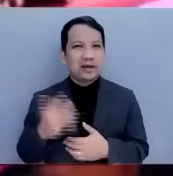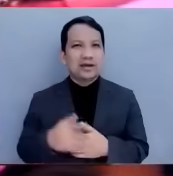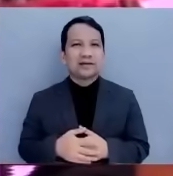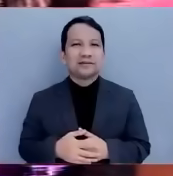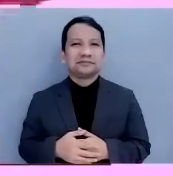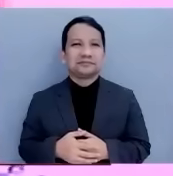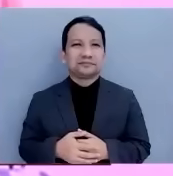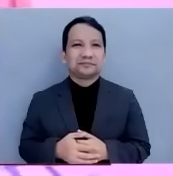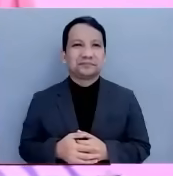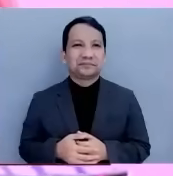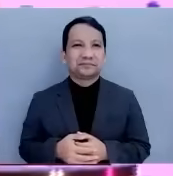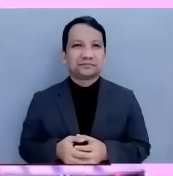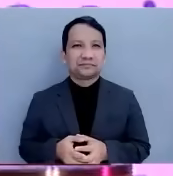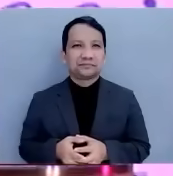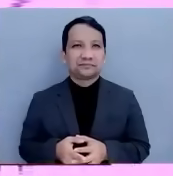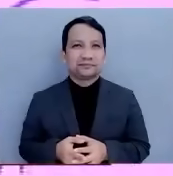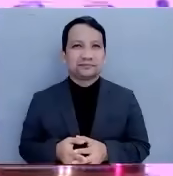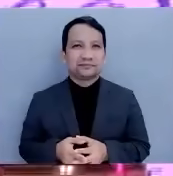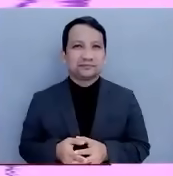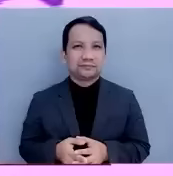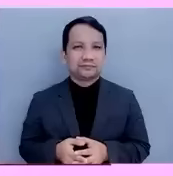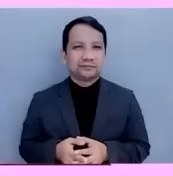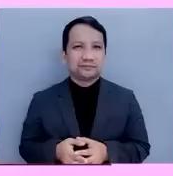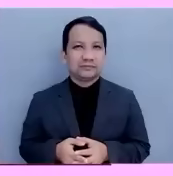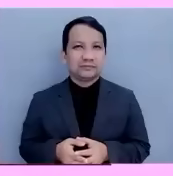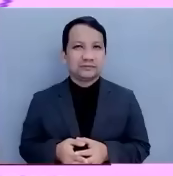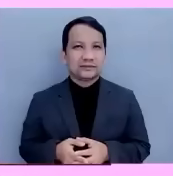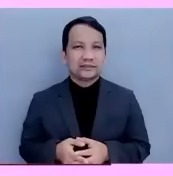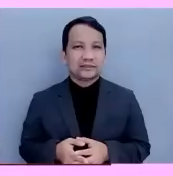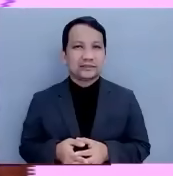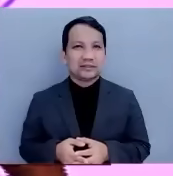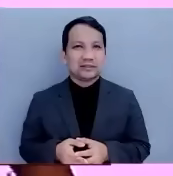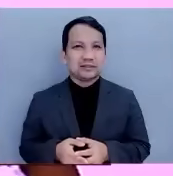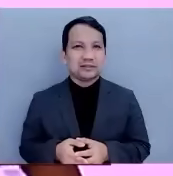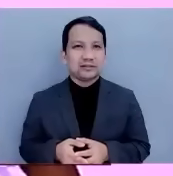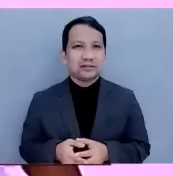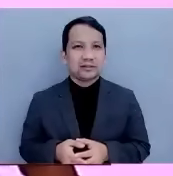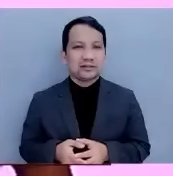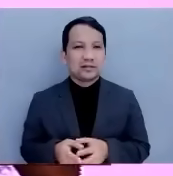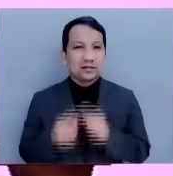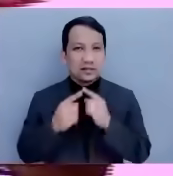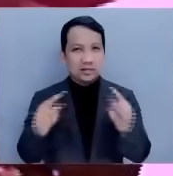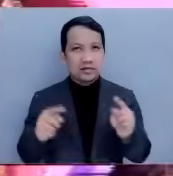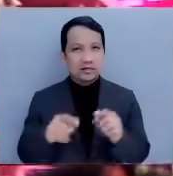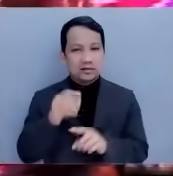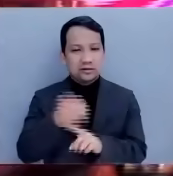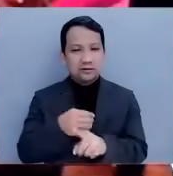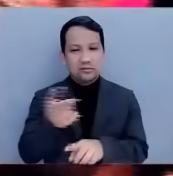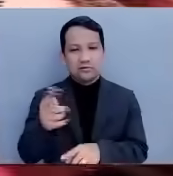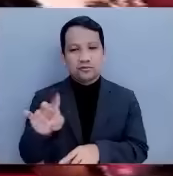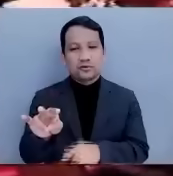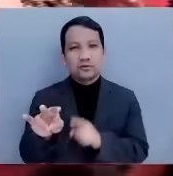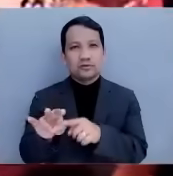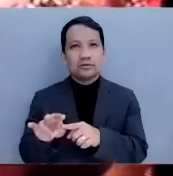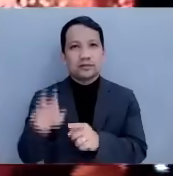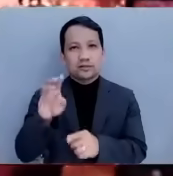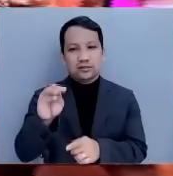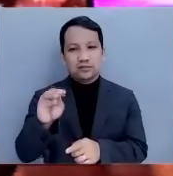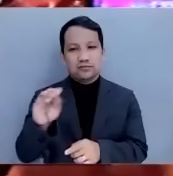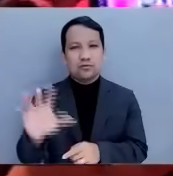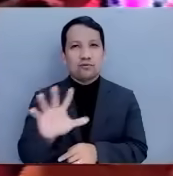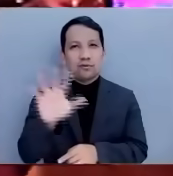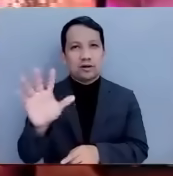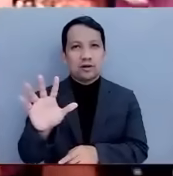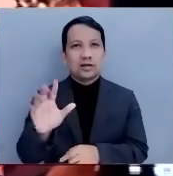More! Patikim pa lang daw ang mga yan sa kanilang concert this October 27 sa Mall of Asia